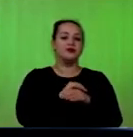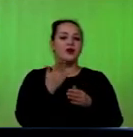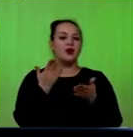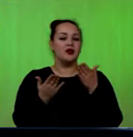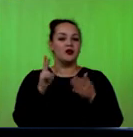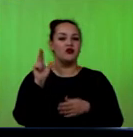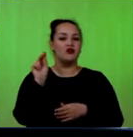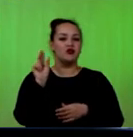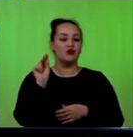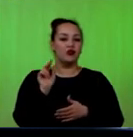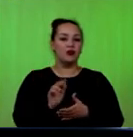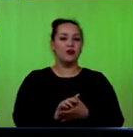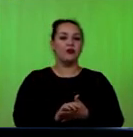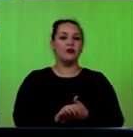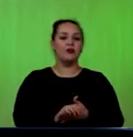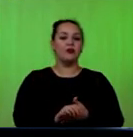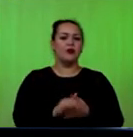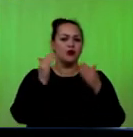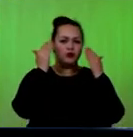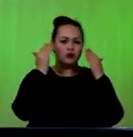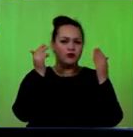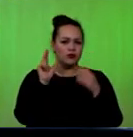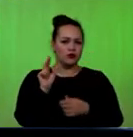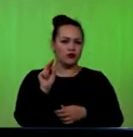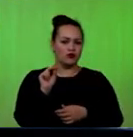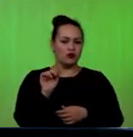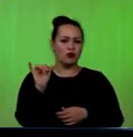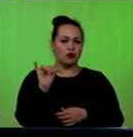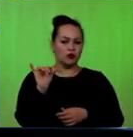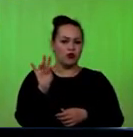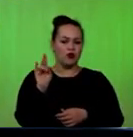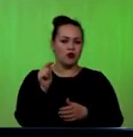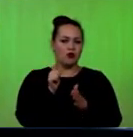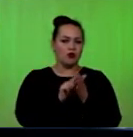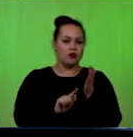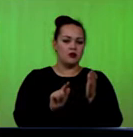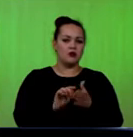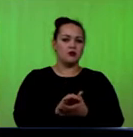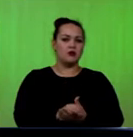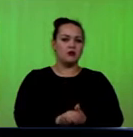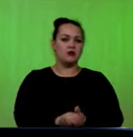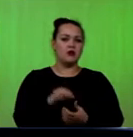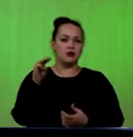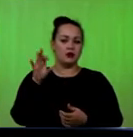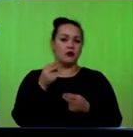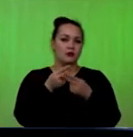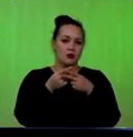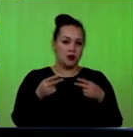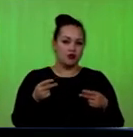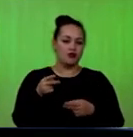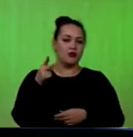число неизвестное число умножить на 70 то получим